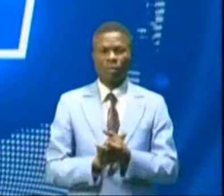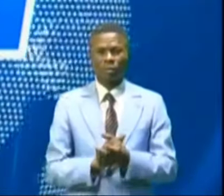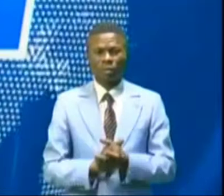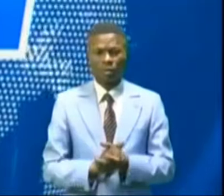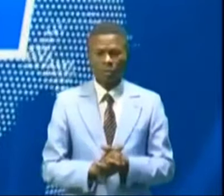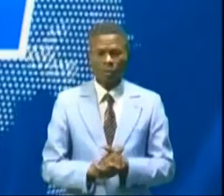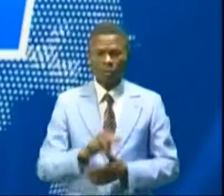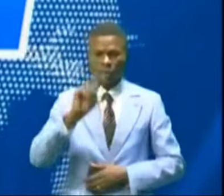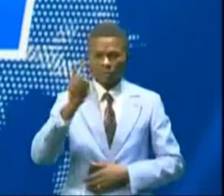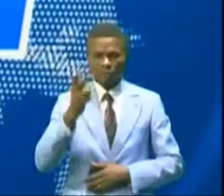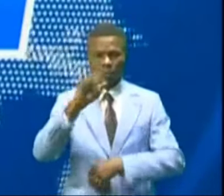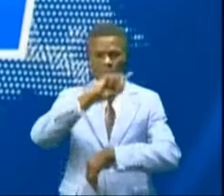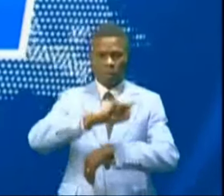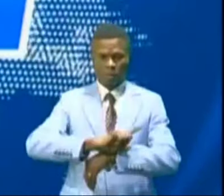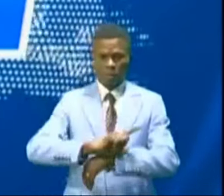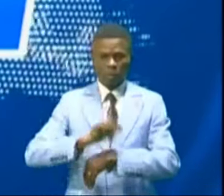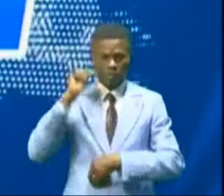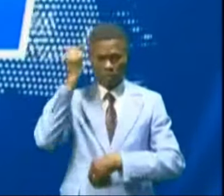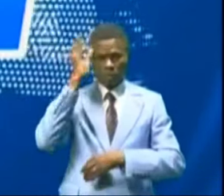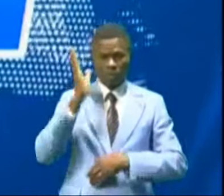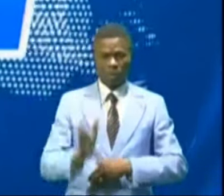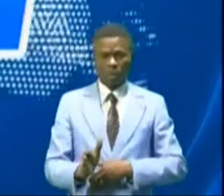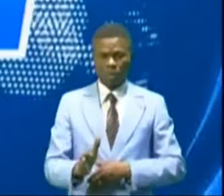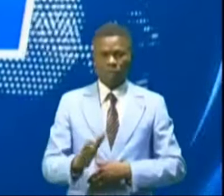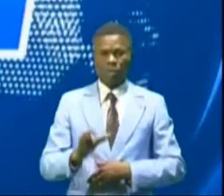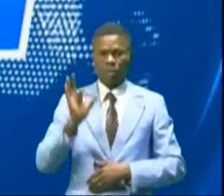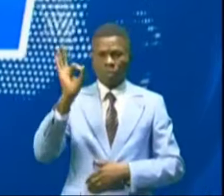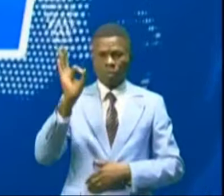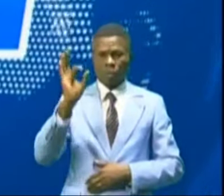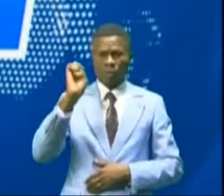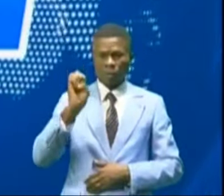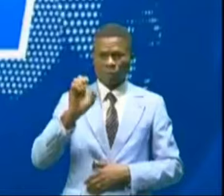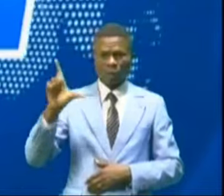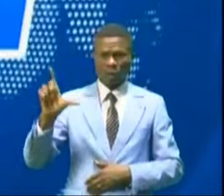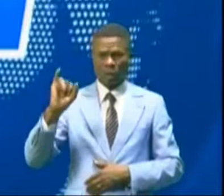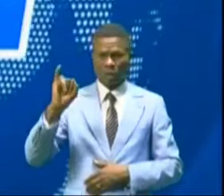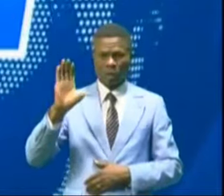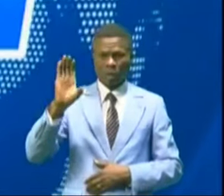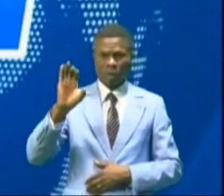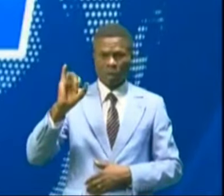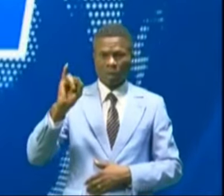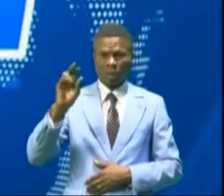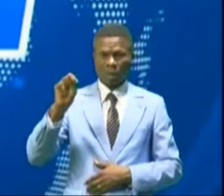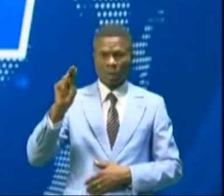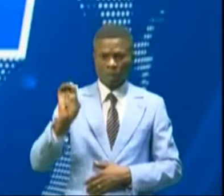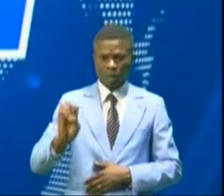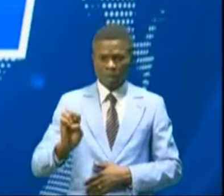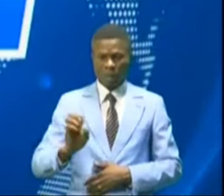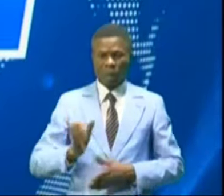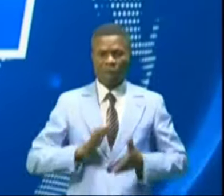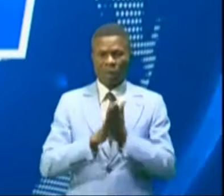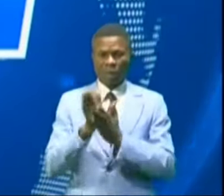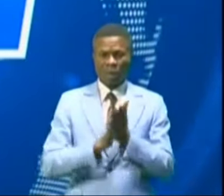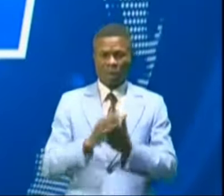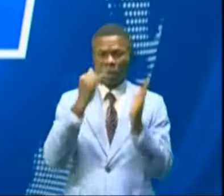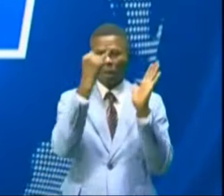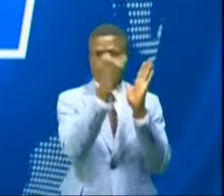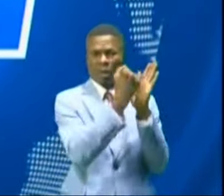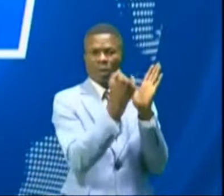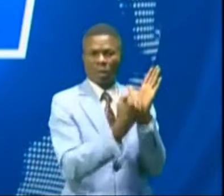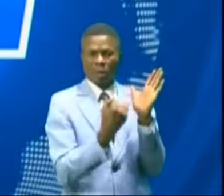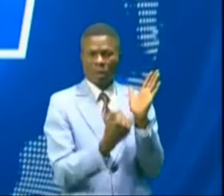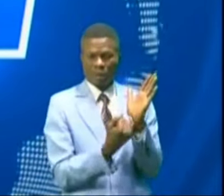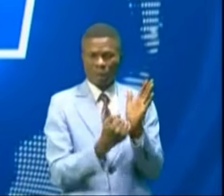La deuxième journée du gouverneur Félicien Kiwaya dans le territoire de Ngungu a été consacrée à l'identification